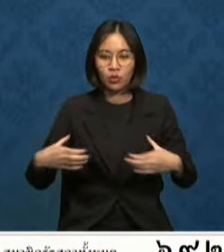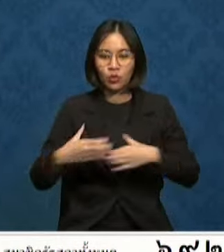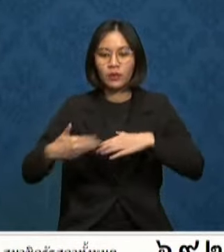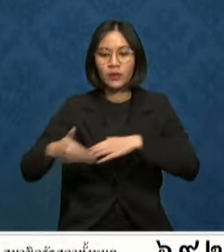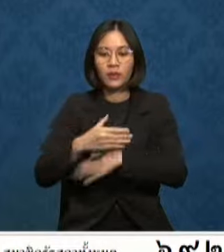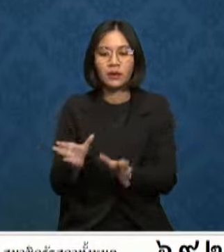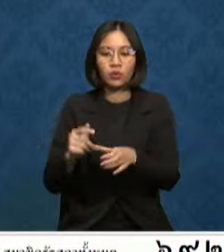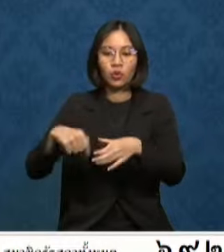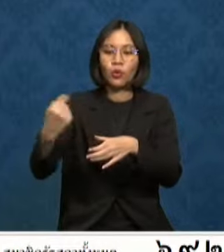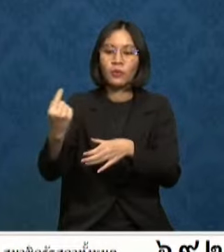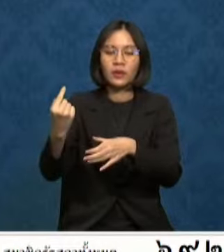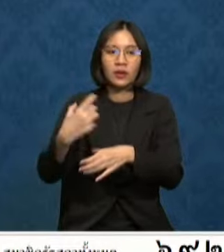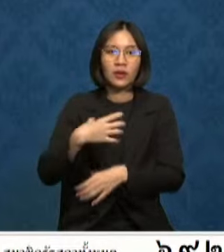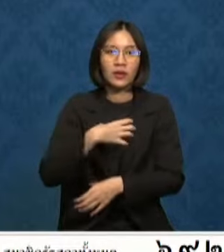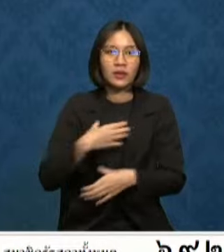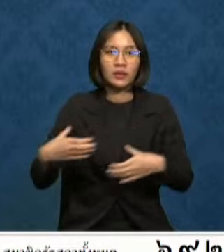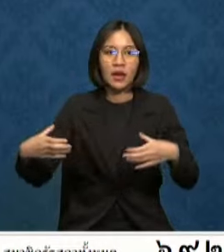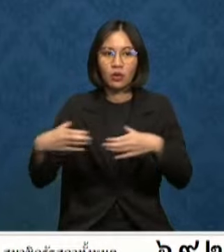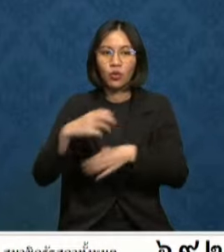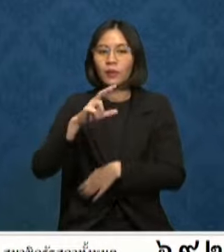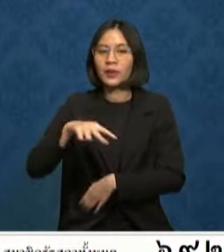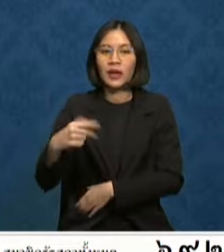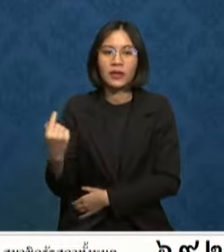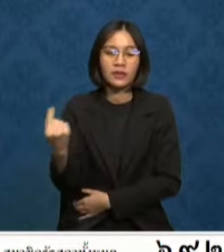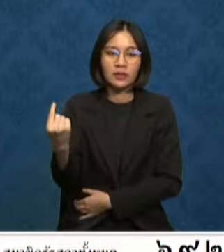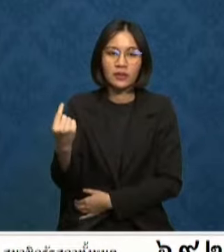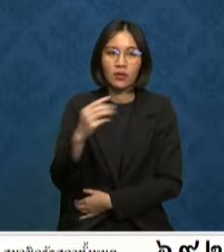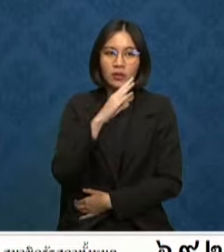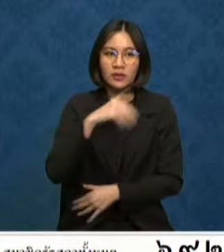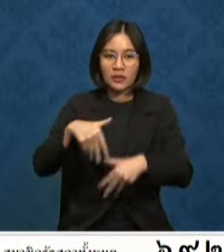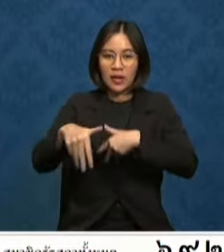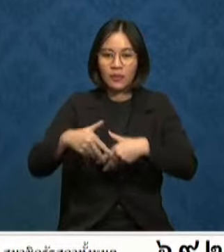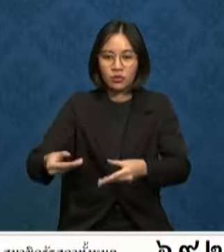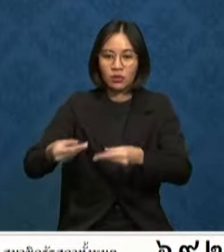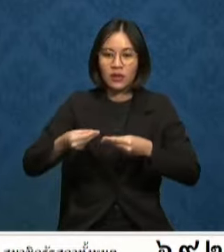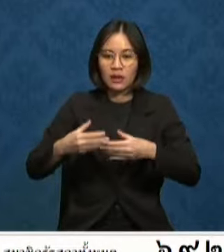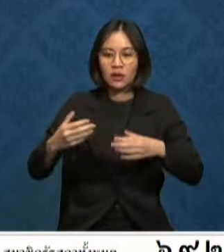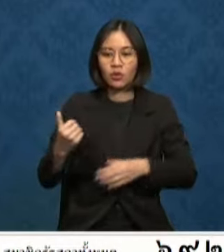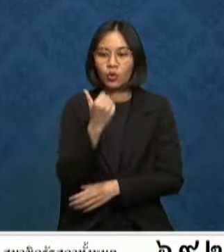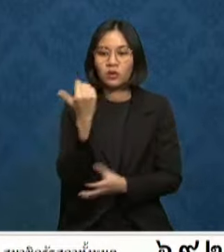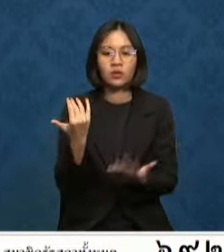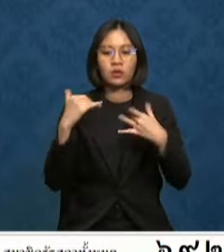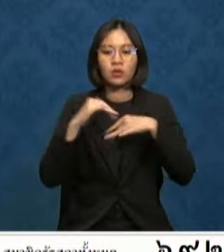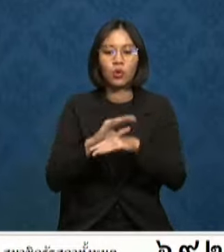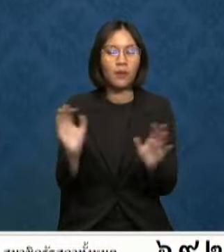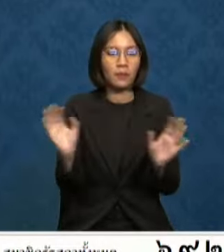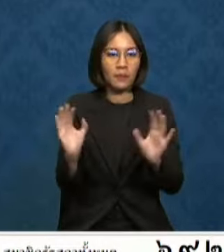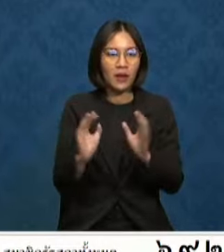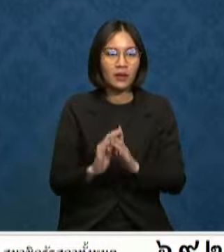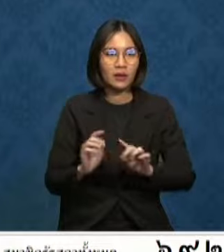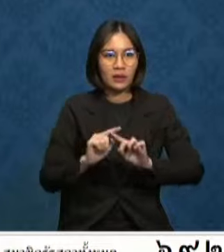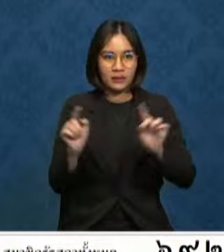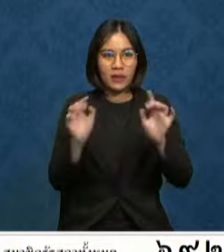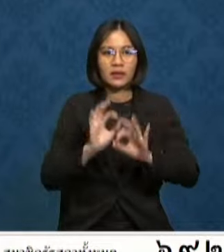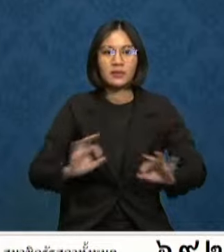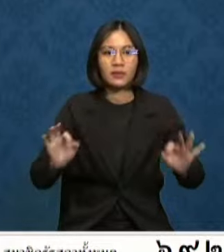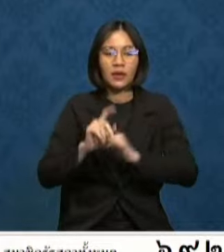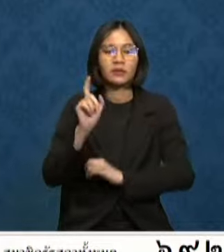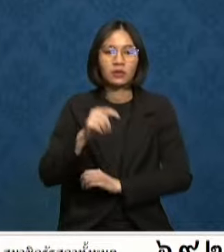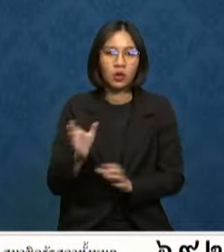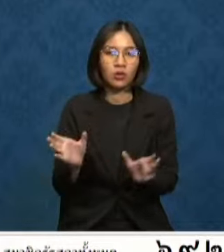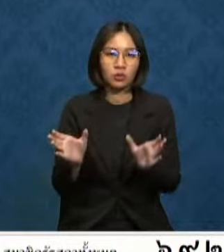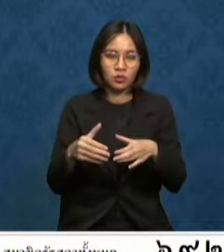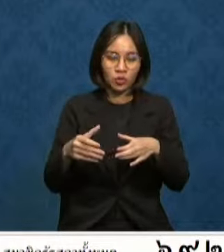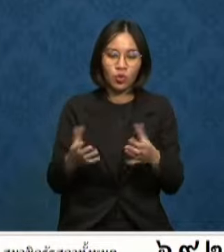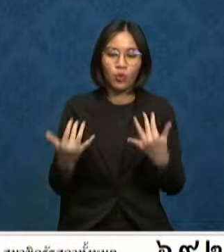บผมนอยากได้รฐบาลผมพักเดยวเลยนะถาปจจนให้มาผมจะไม่ตงคนอเลยนะแต่พอมจำเปนมกต้องตั้งแต